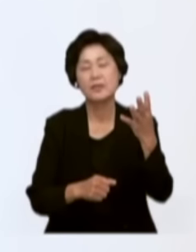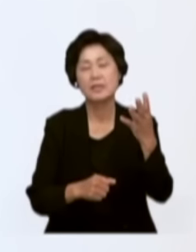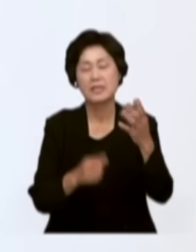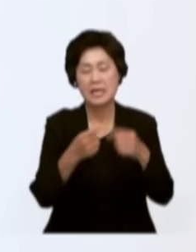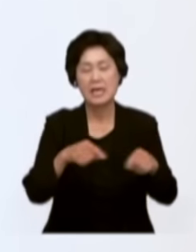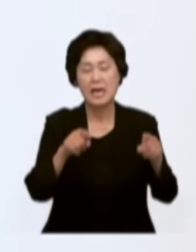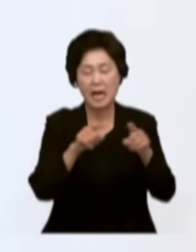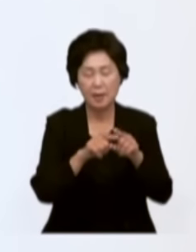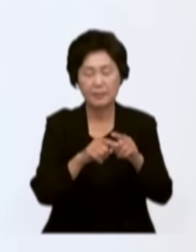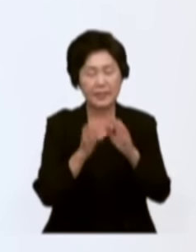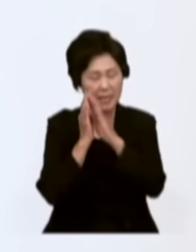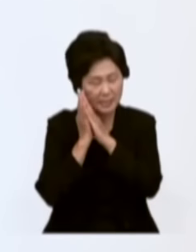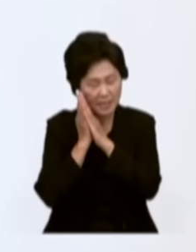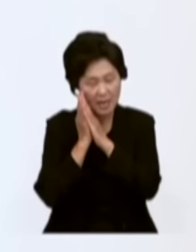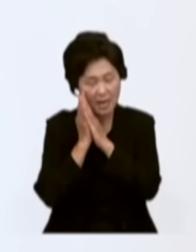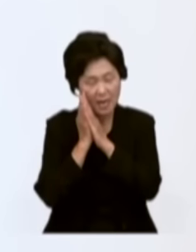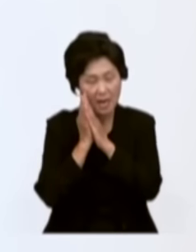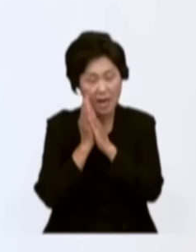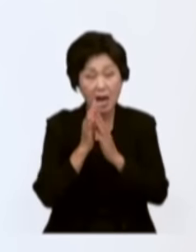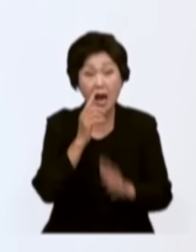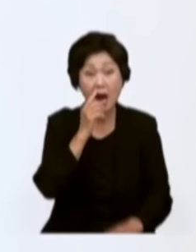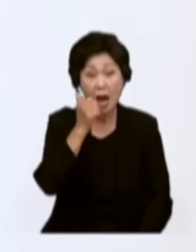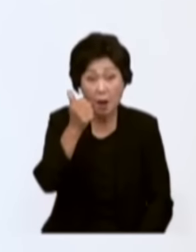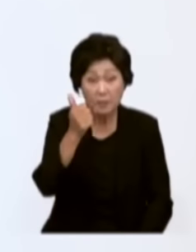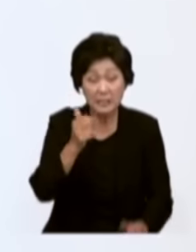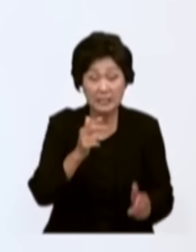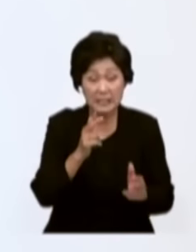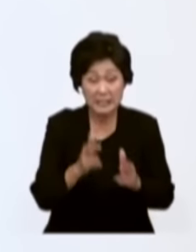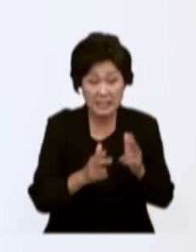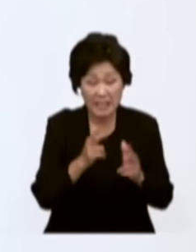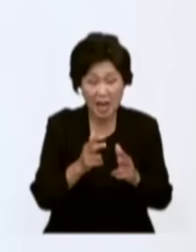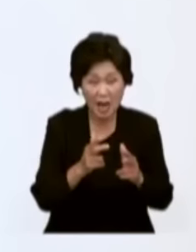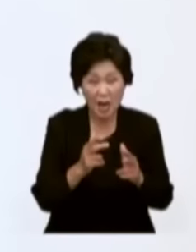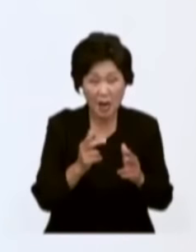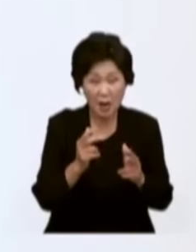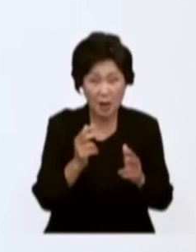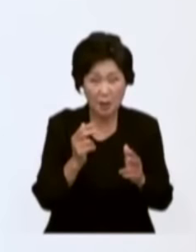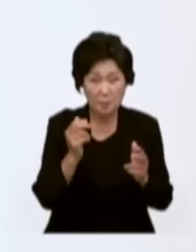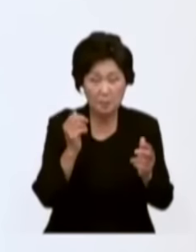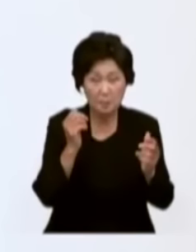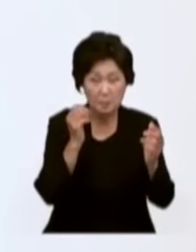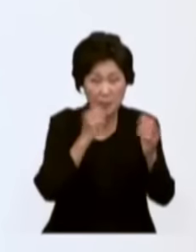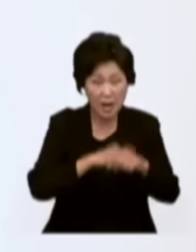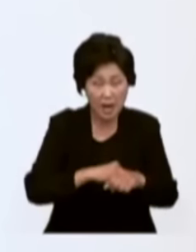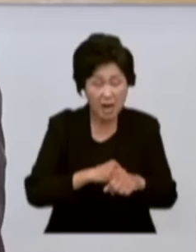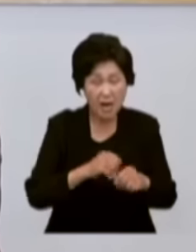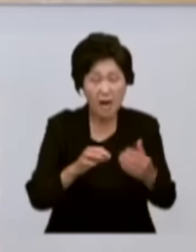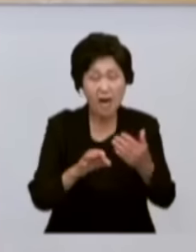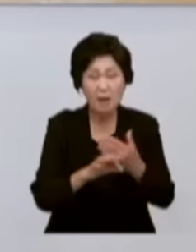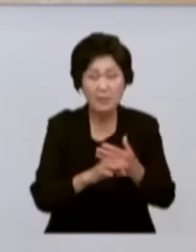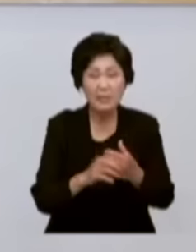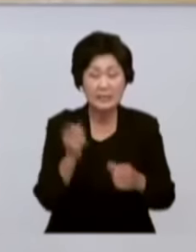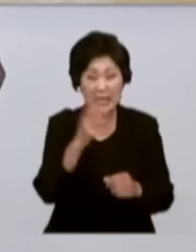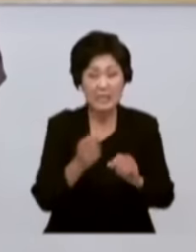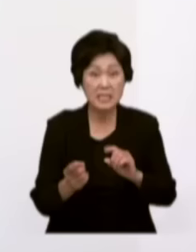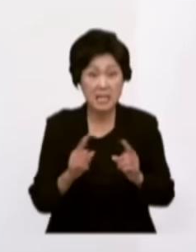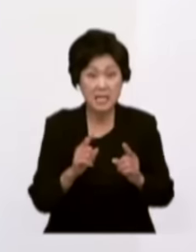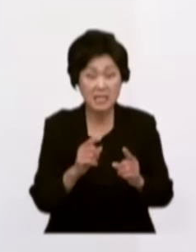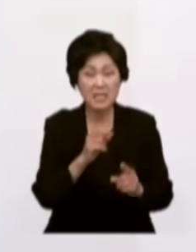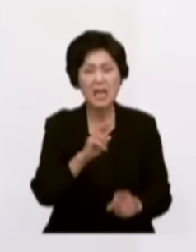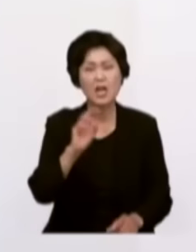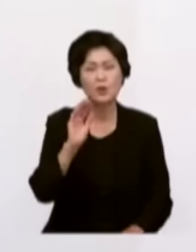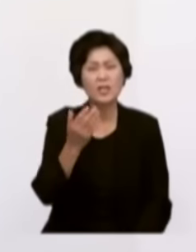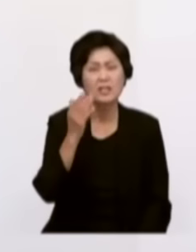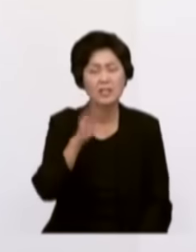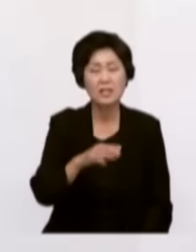아버지께서 사업이 잘못됐으면 뭔가 빨리 다시 일어설 생각을 안 하시고 매일 술만 드시는 거예요. 술을 드시고 와서